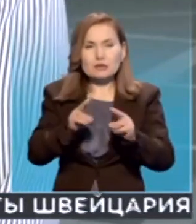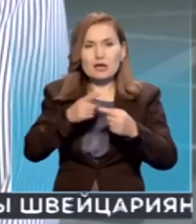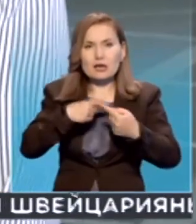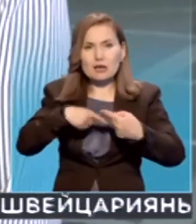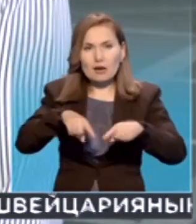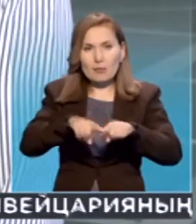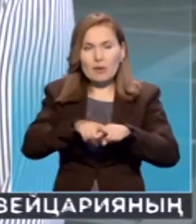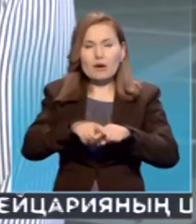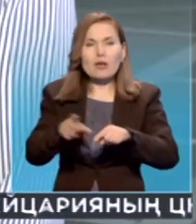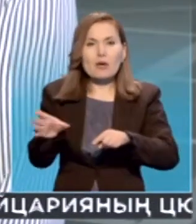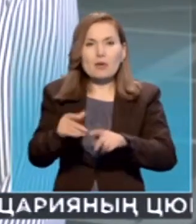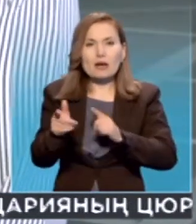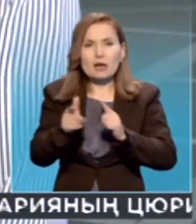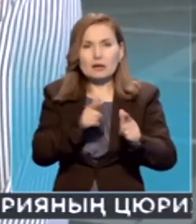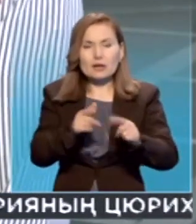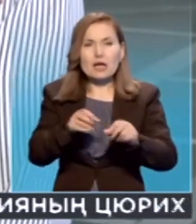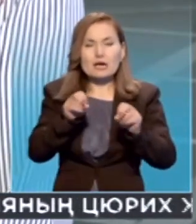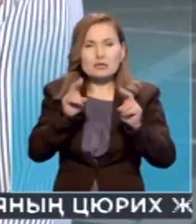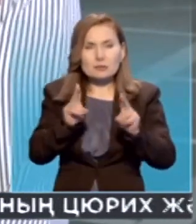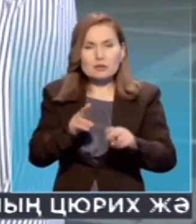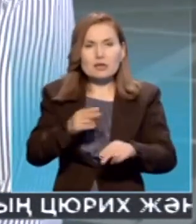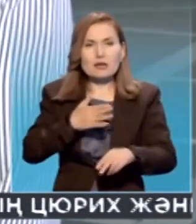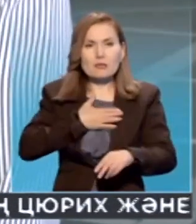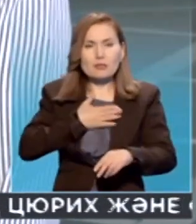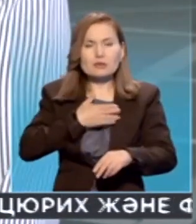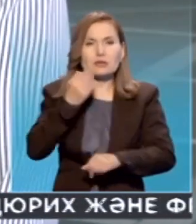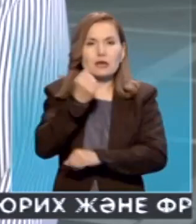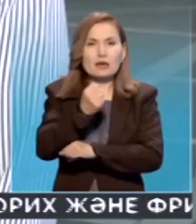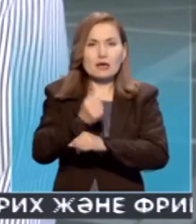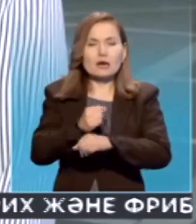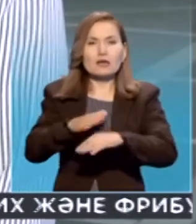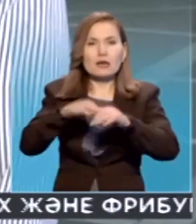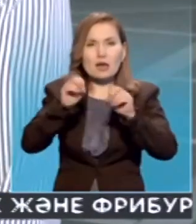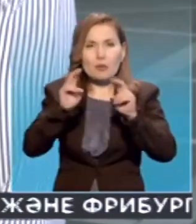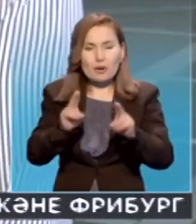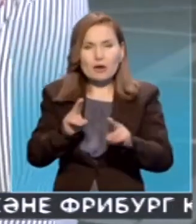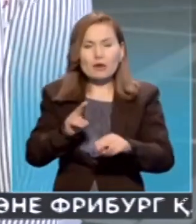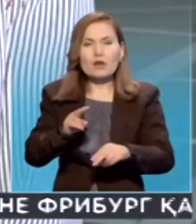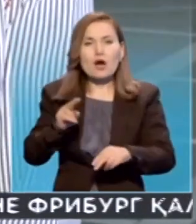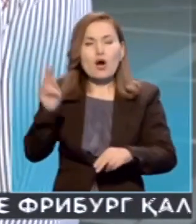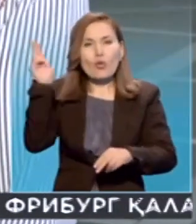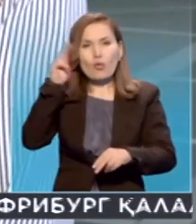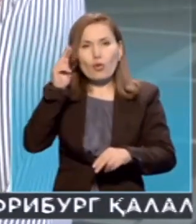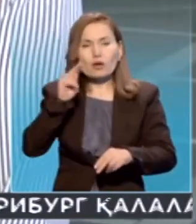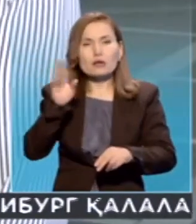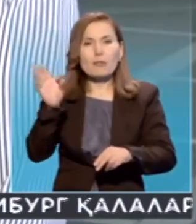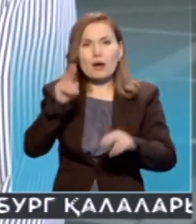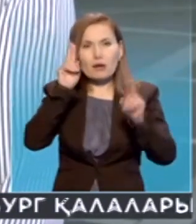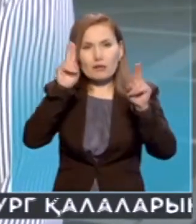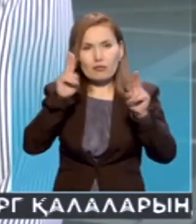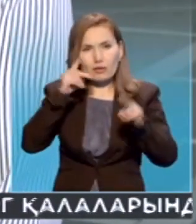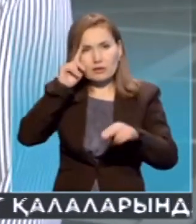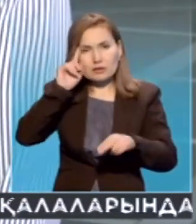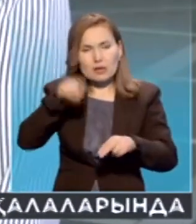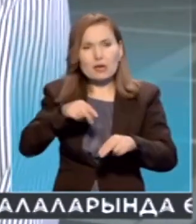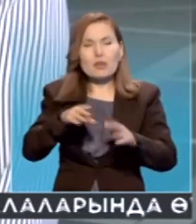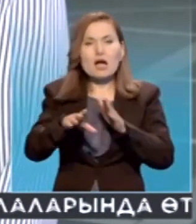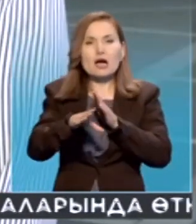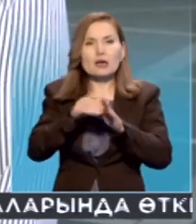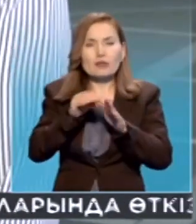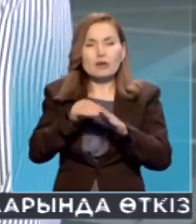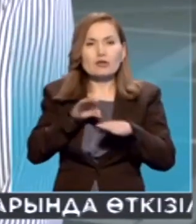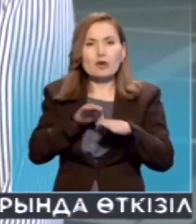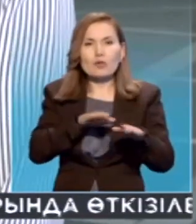тест тапсырдық, нормативті құжаттардың барлығымен талқылап, танысып шықтық. Енді осы референдумды өткізуде тек